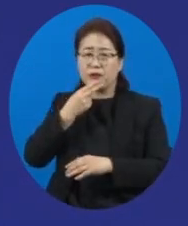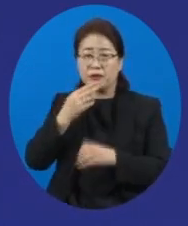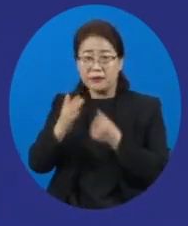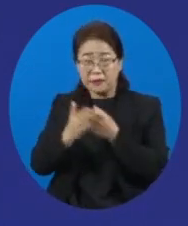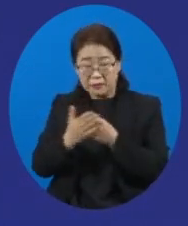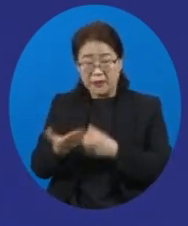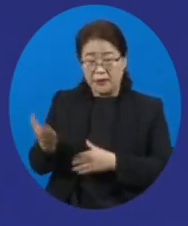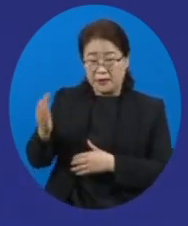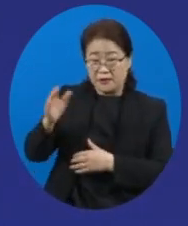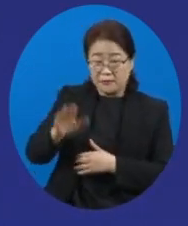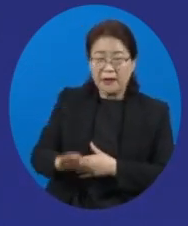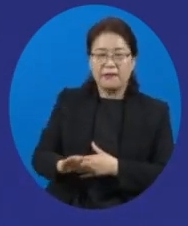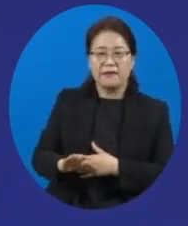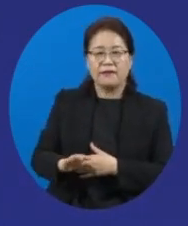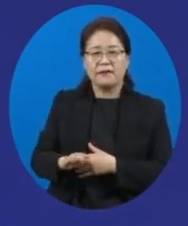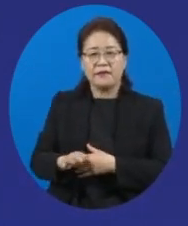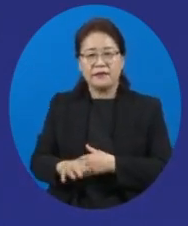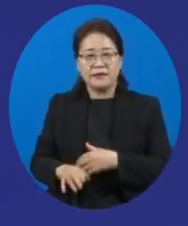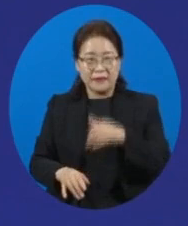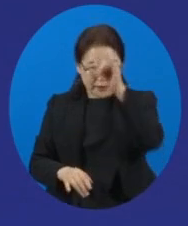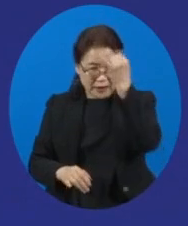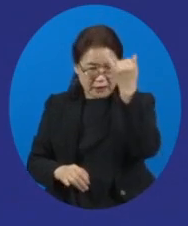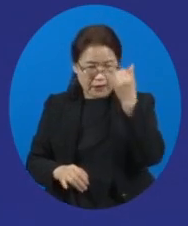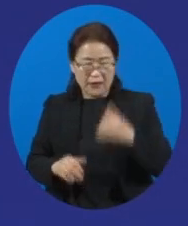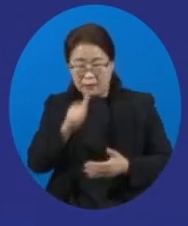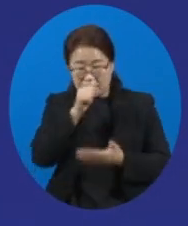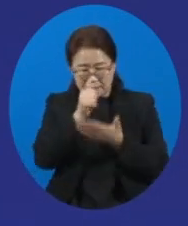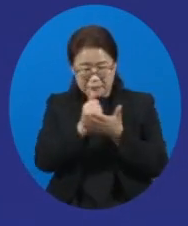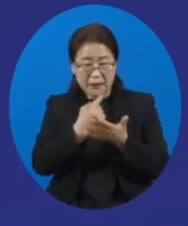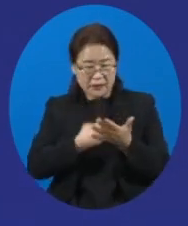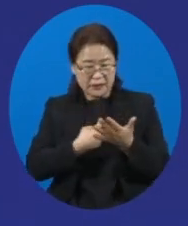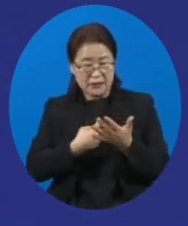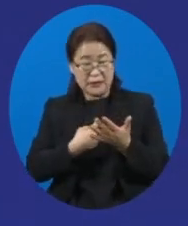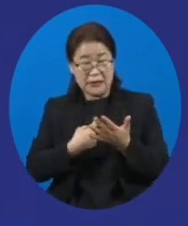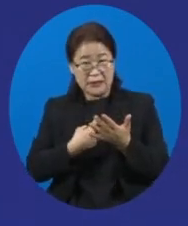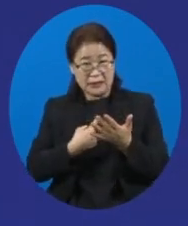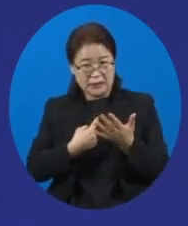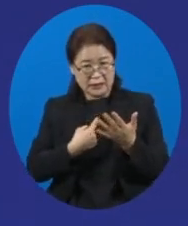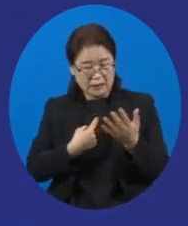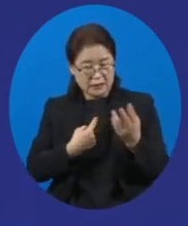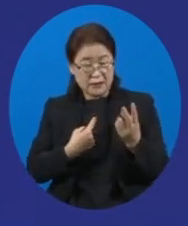그렇지만 아담과 하와는 범죄한 자신들을 향하여 다가오시는